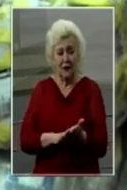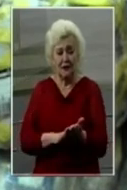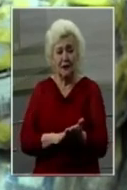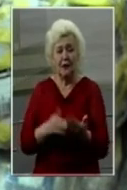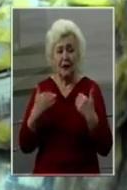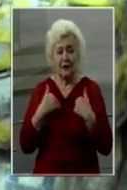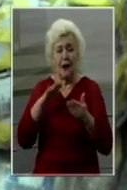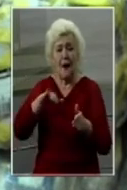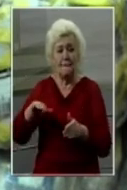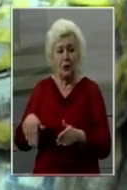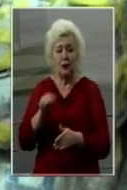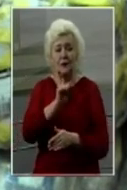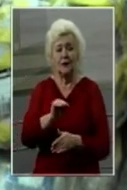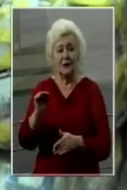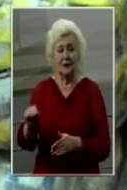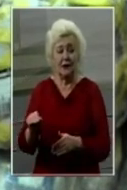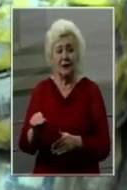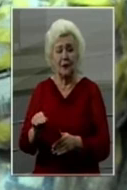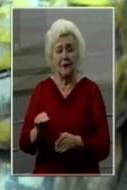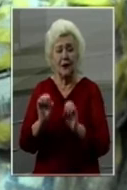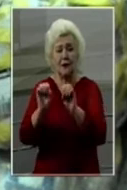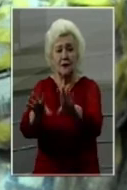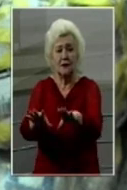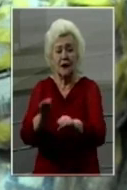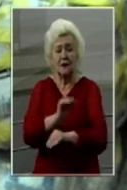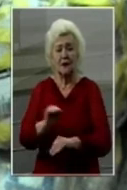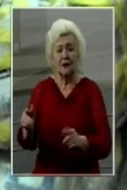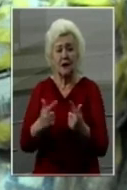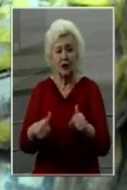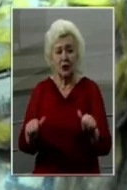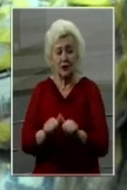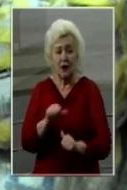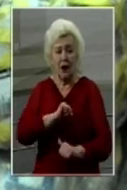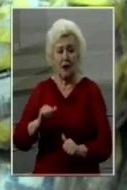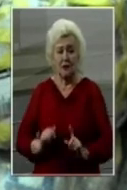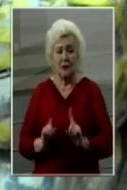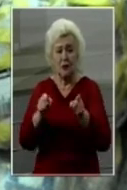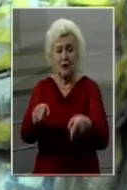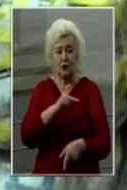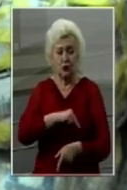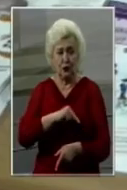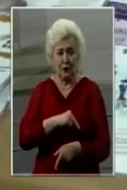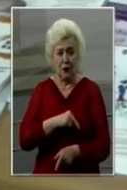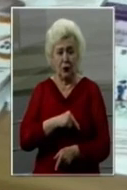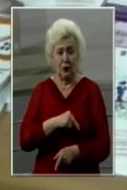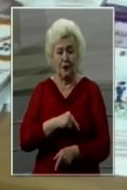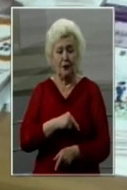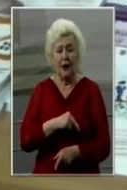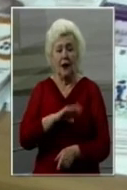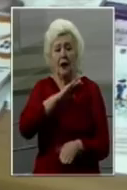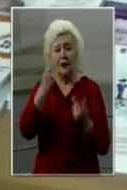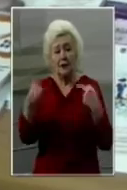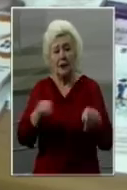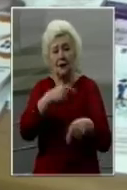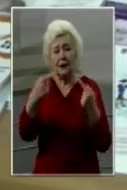визначилась, я потім дитину здам в дитячий садочок, а сама влаштуюся на роботу. Над іншою